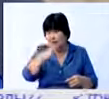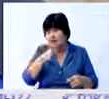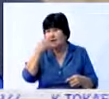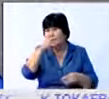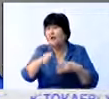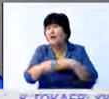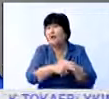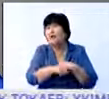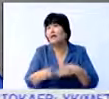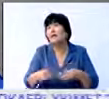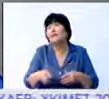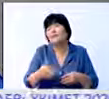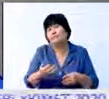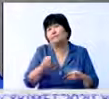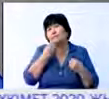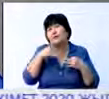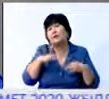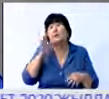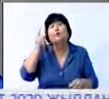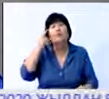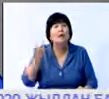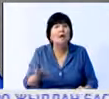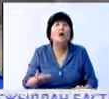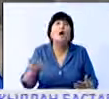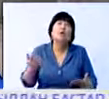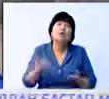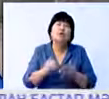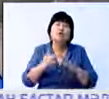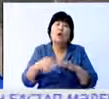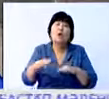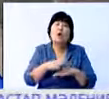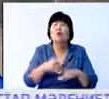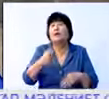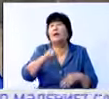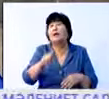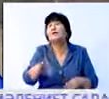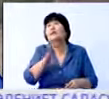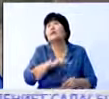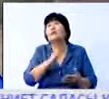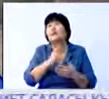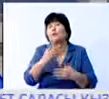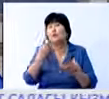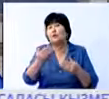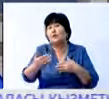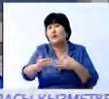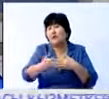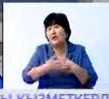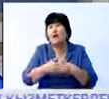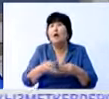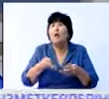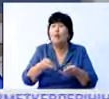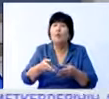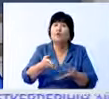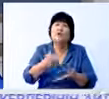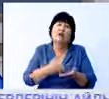жылдың аяғына дейін игілігін көріп қаламыз ба деген ойымыз бар. Бұйырса, ауылдағы ағайынның да көгілдір отының игілігін көретін күн алыс емес. От жағып,